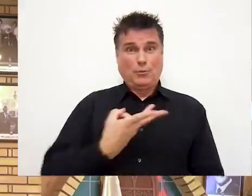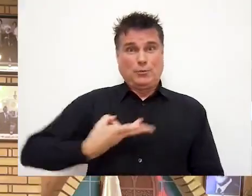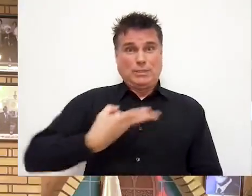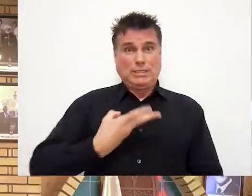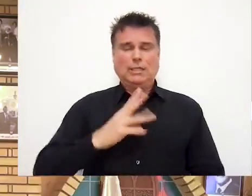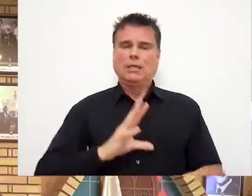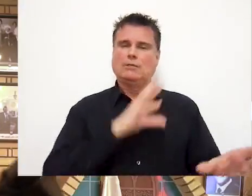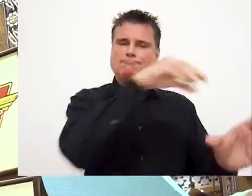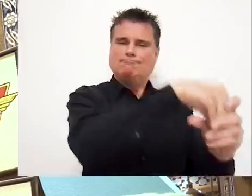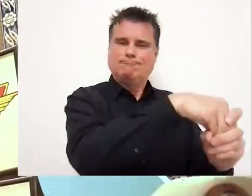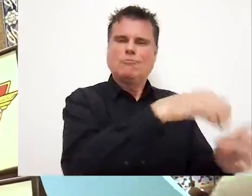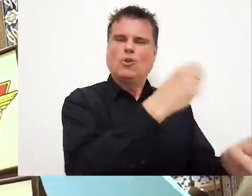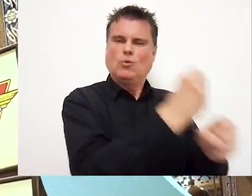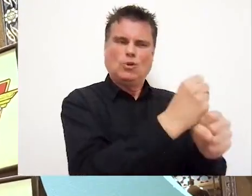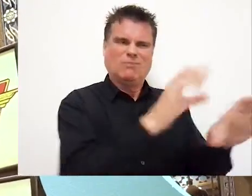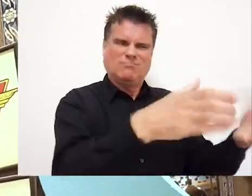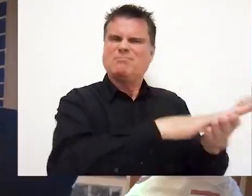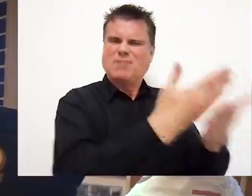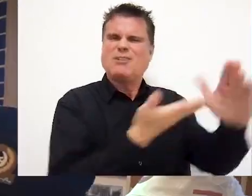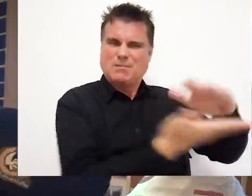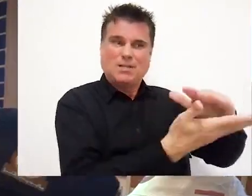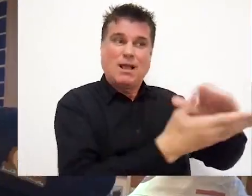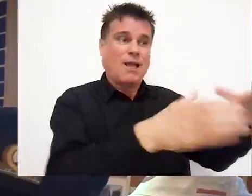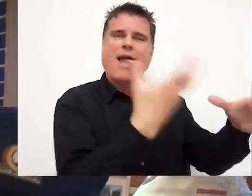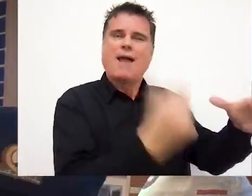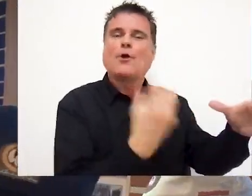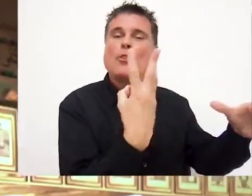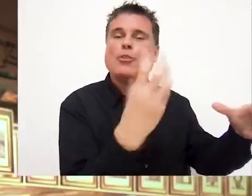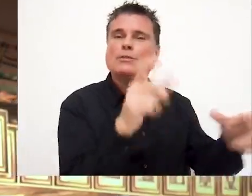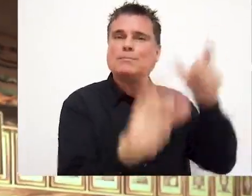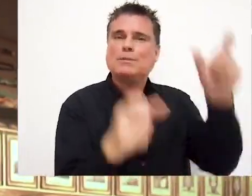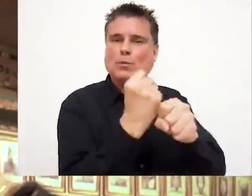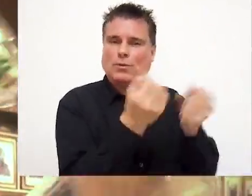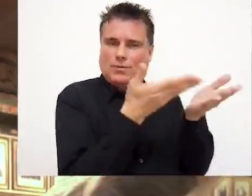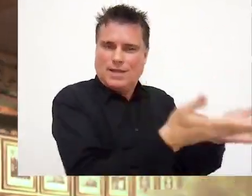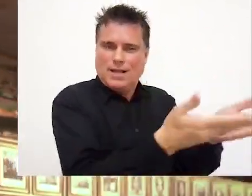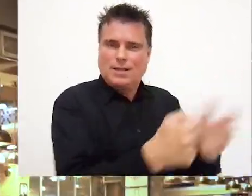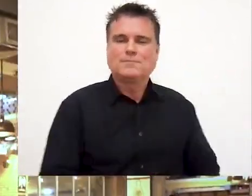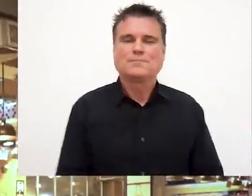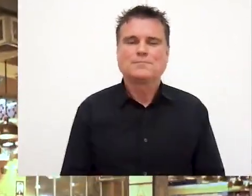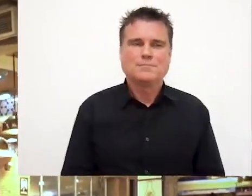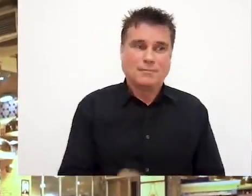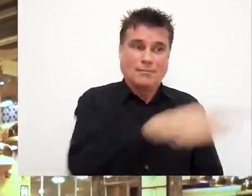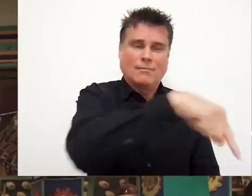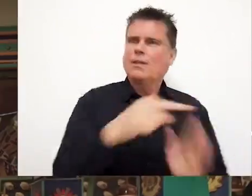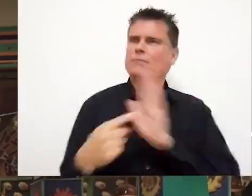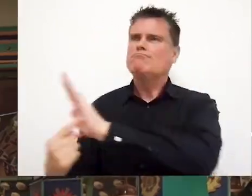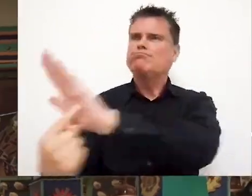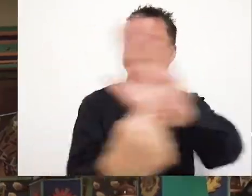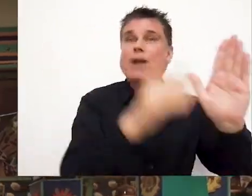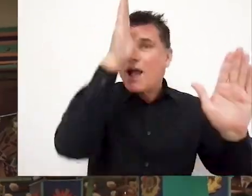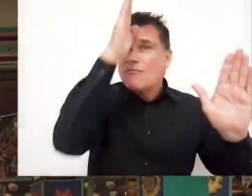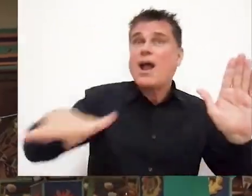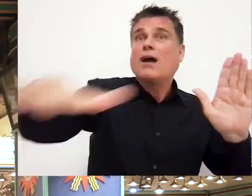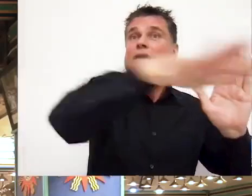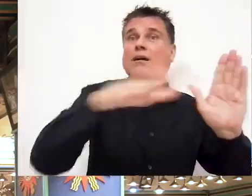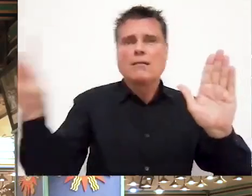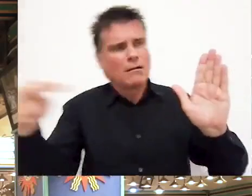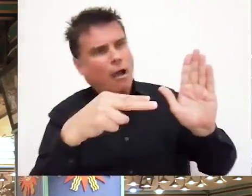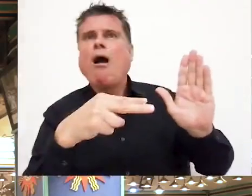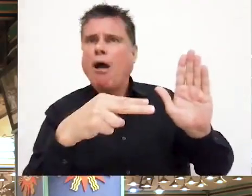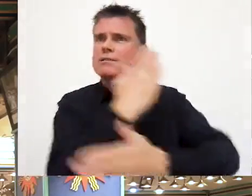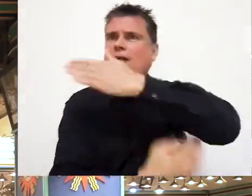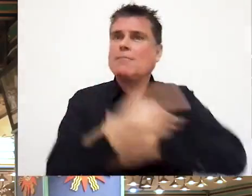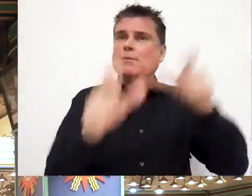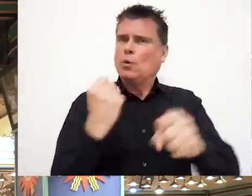and Fatima are part of a group of 30 employees at Bab al-Agha Bakery who are showing the positive impact of employing people with